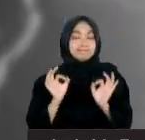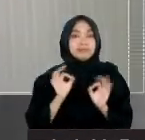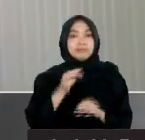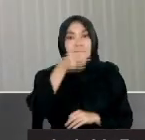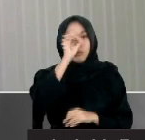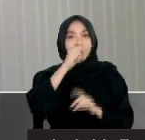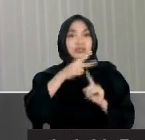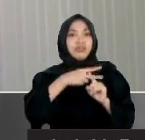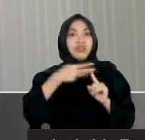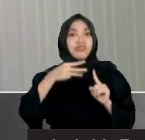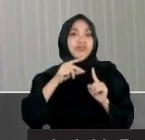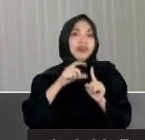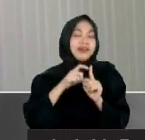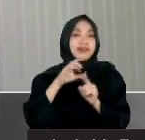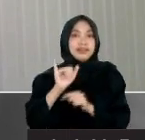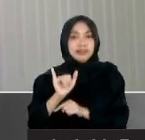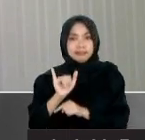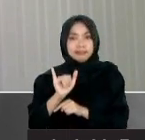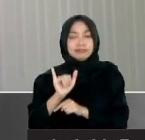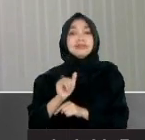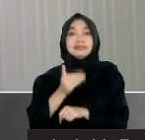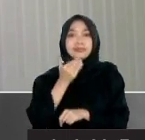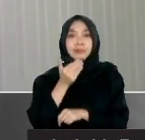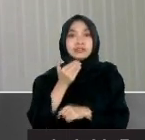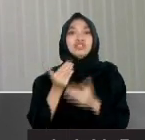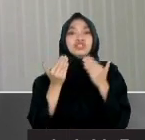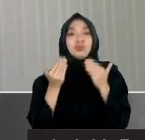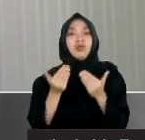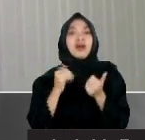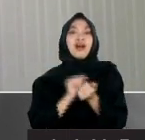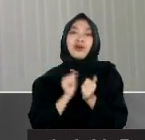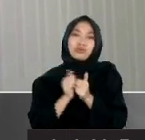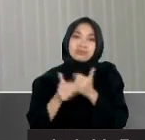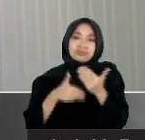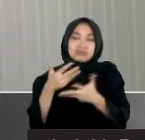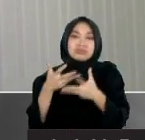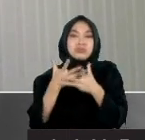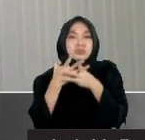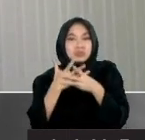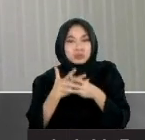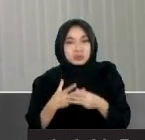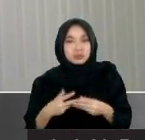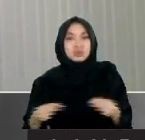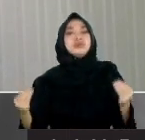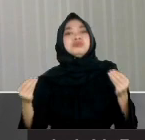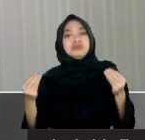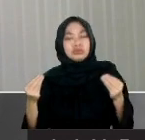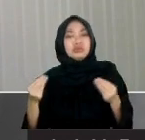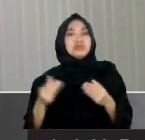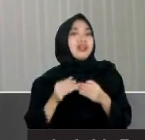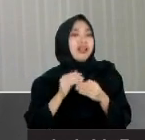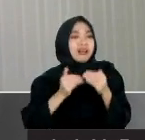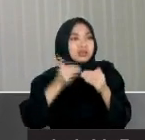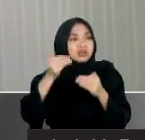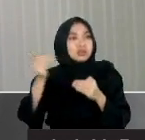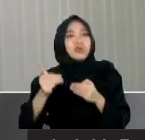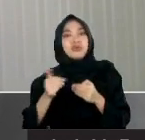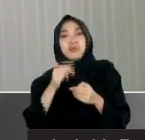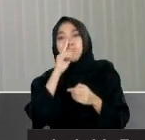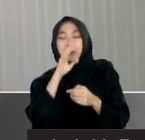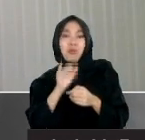Baik, terima kasih AKBP Ferdi Irawan. Semoga kita semua tentunya berharap kasus ini bisa segera tertangani agar tidak